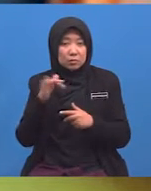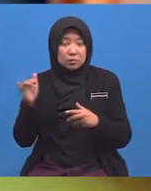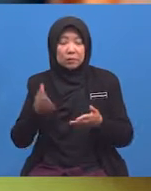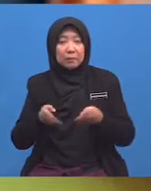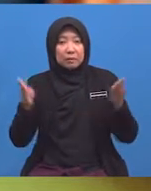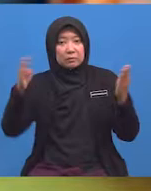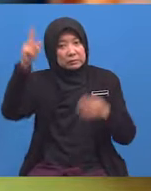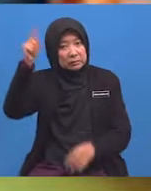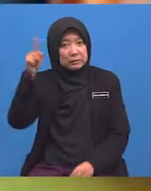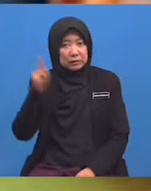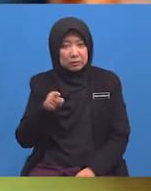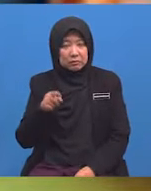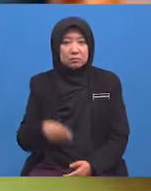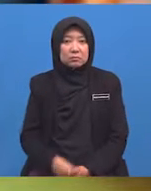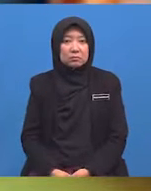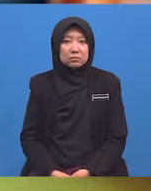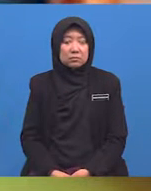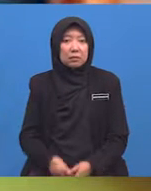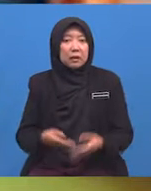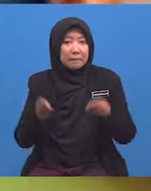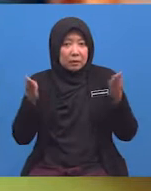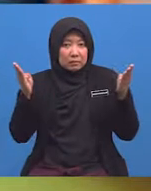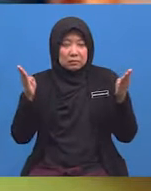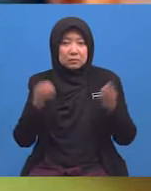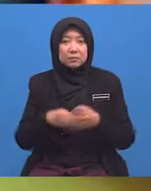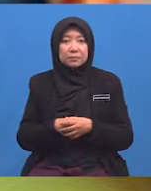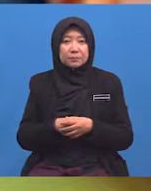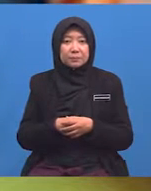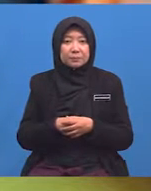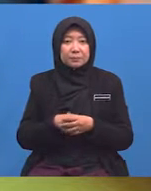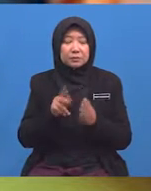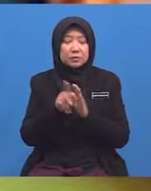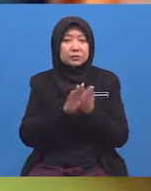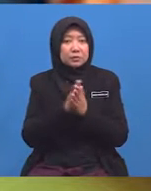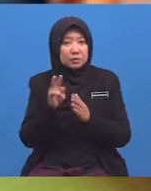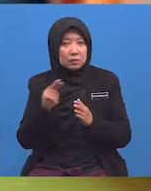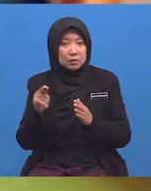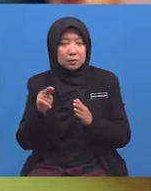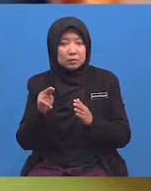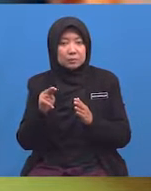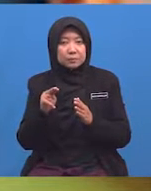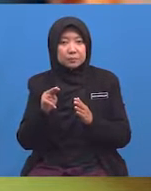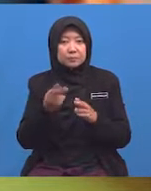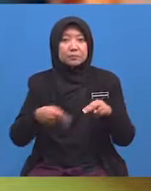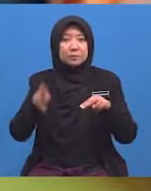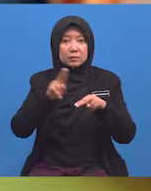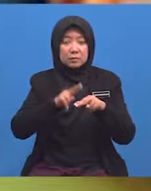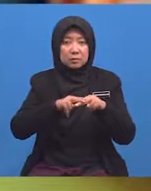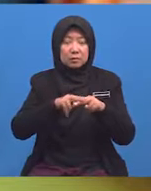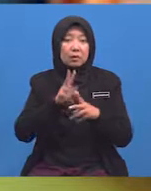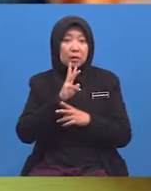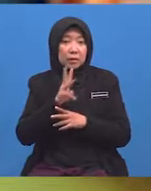banjir kilat. Banjir kilat merupakan kejadian peningkatan paras air